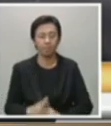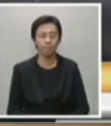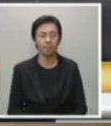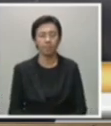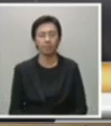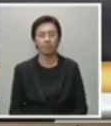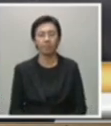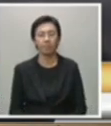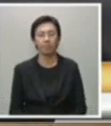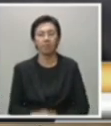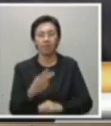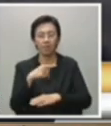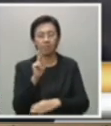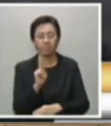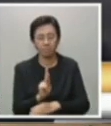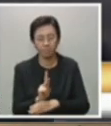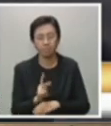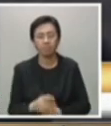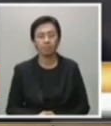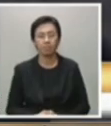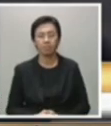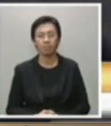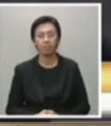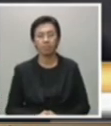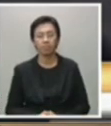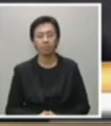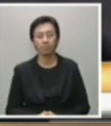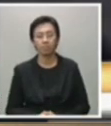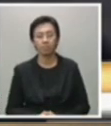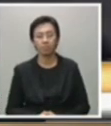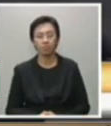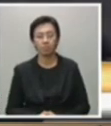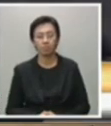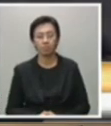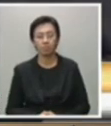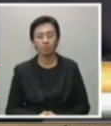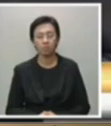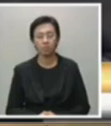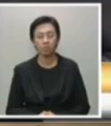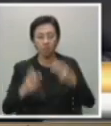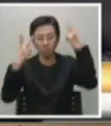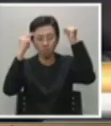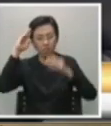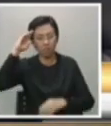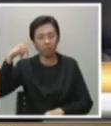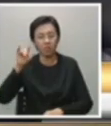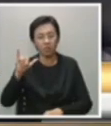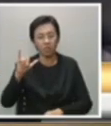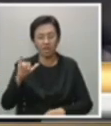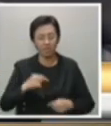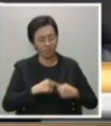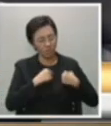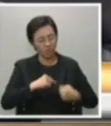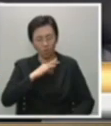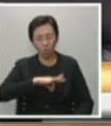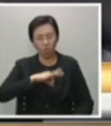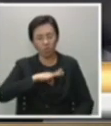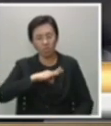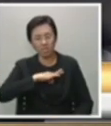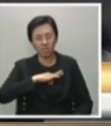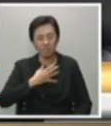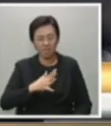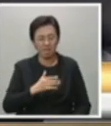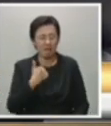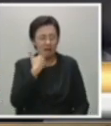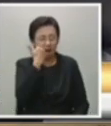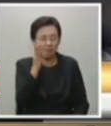ครับพลเอกประยุทธ์จันทร์โอชาเป็นบุคคลที่ขาดจิตสำนึกไม่มียาง